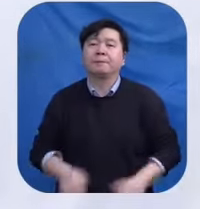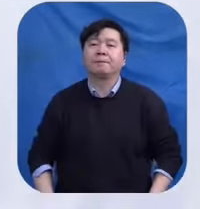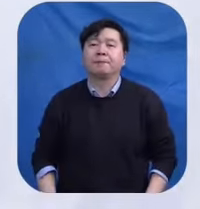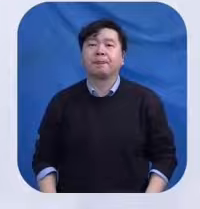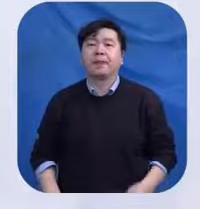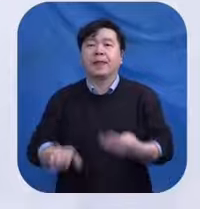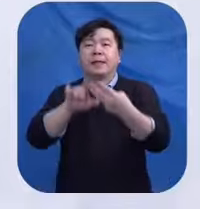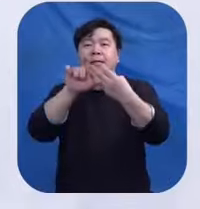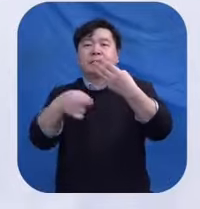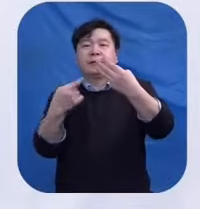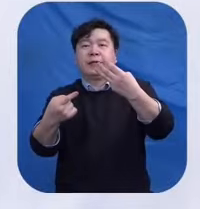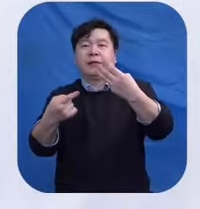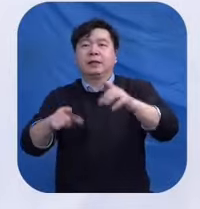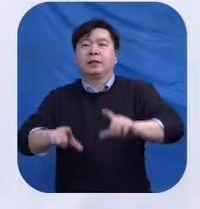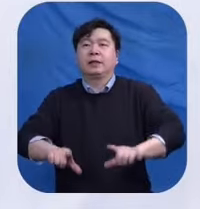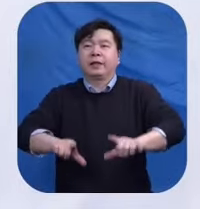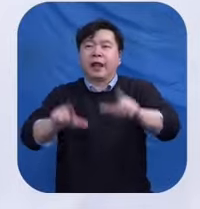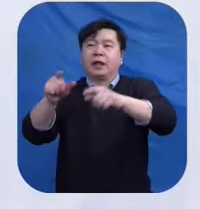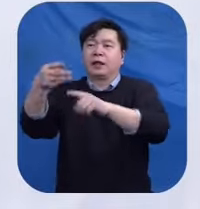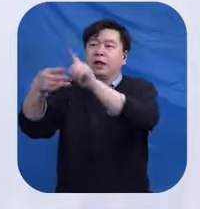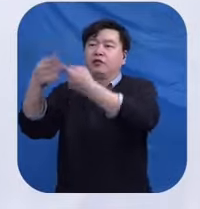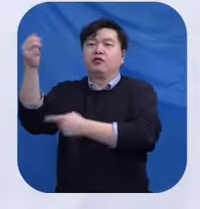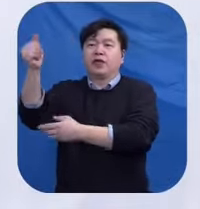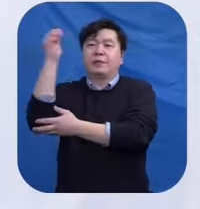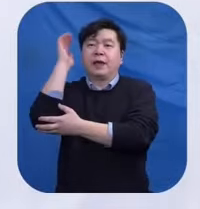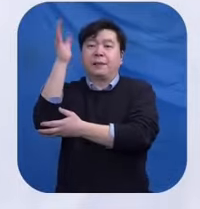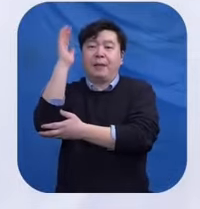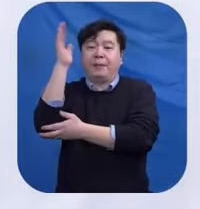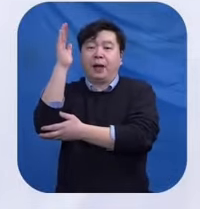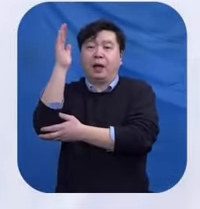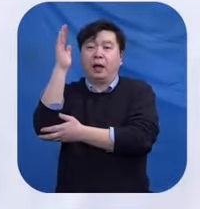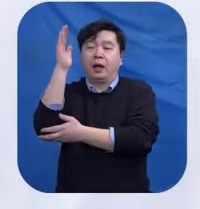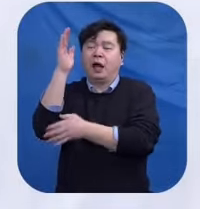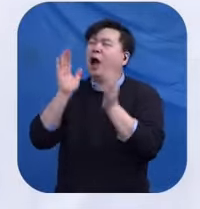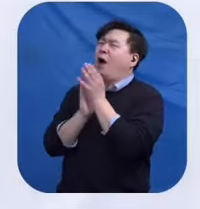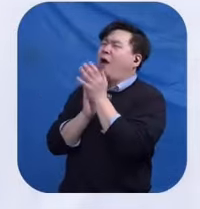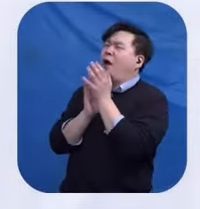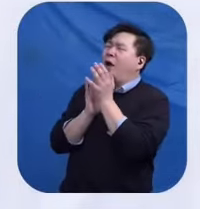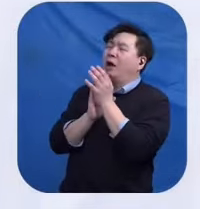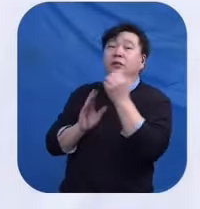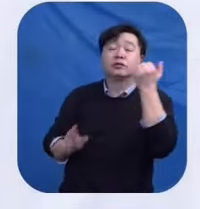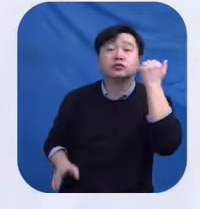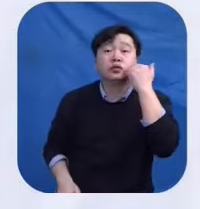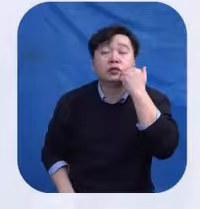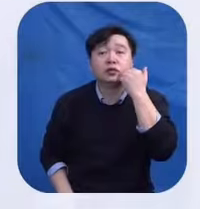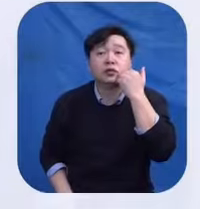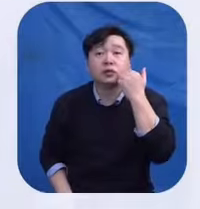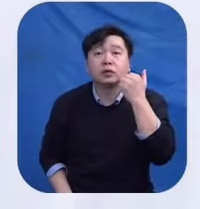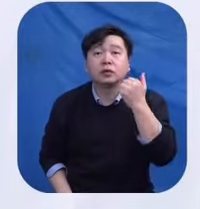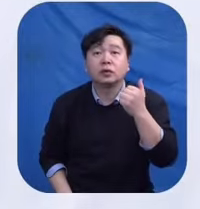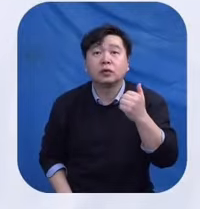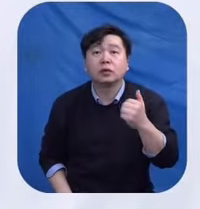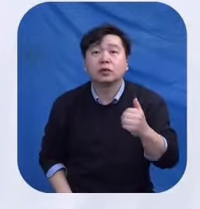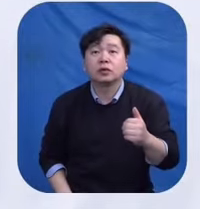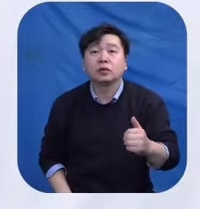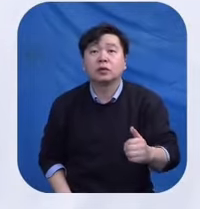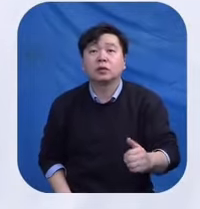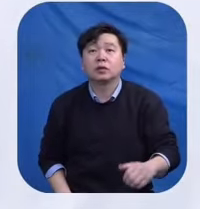3.1절 윤석열의 메시지에 가장 환영으로 하답한 사람들이 누구였습니까?